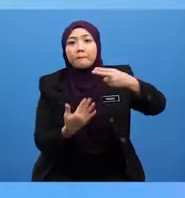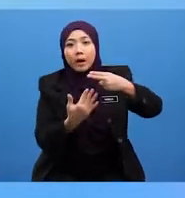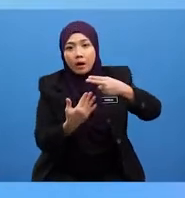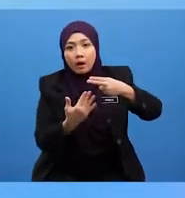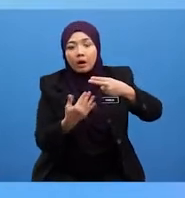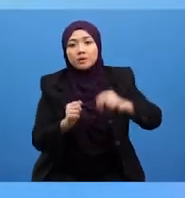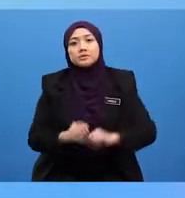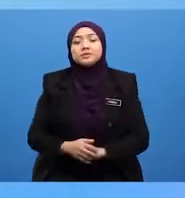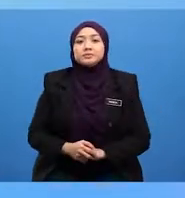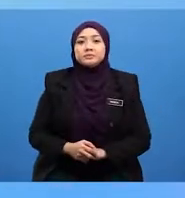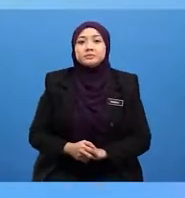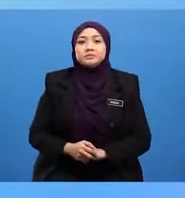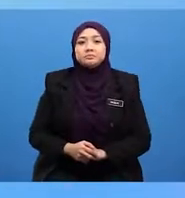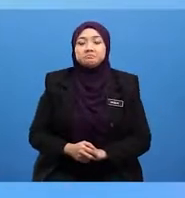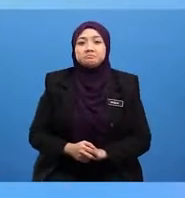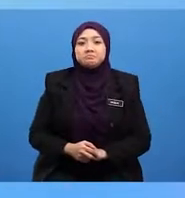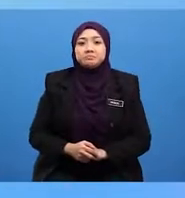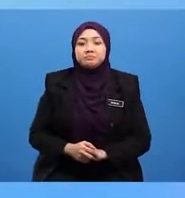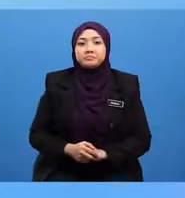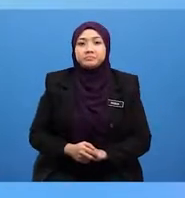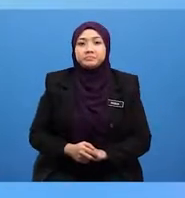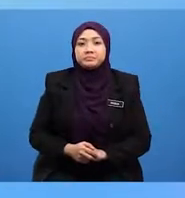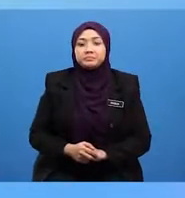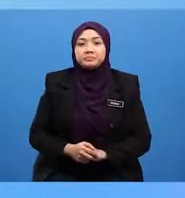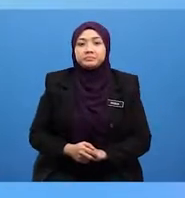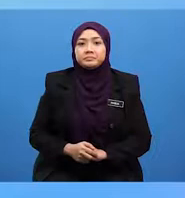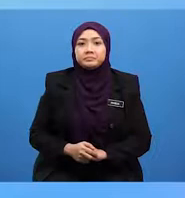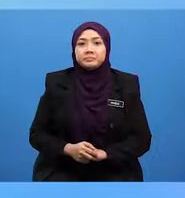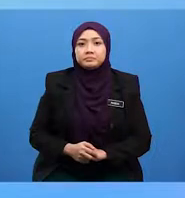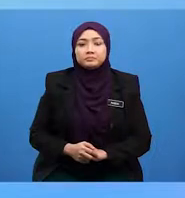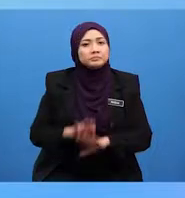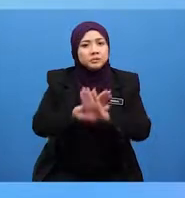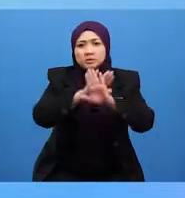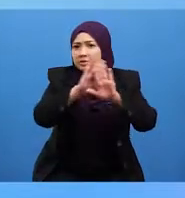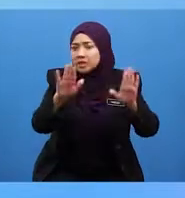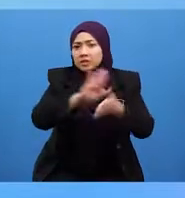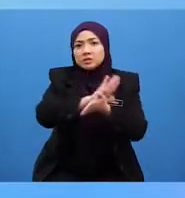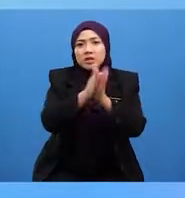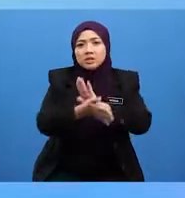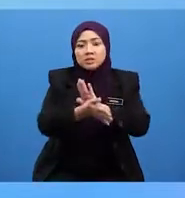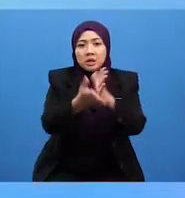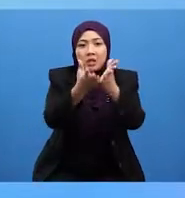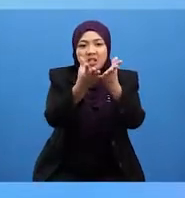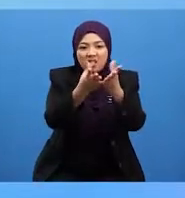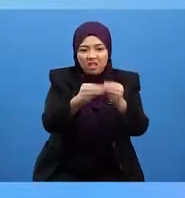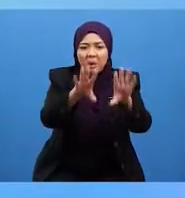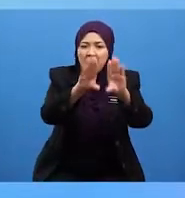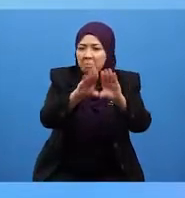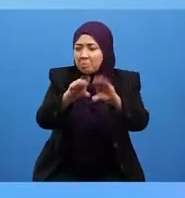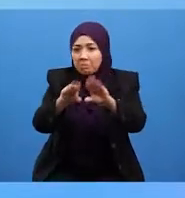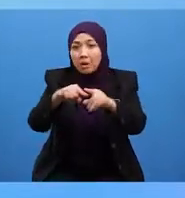sebagai plastik termoset. Plastik termoset tidak menjadi lembut